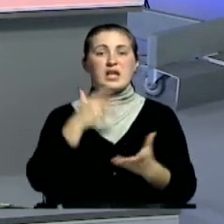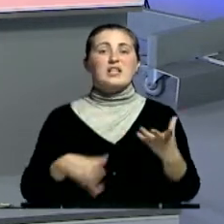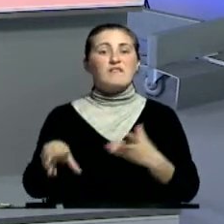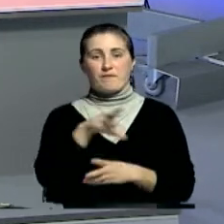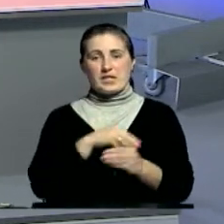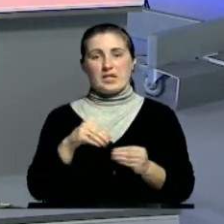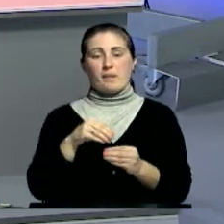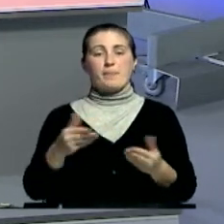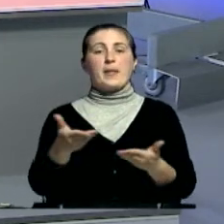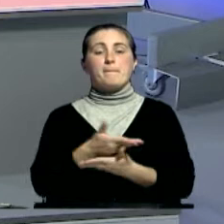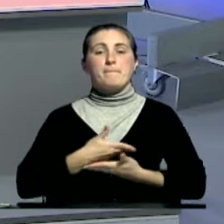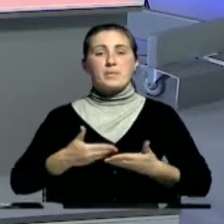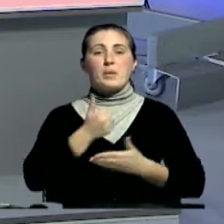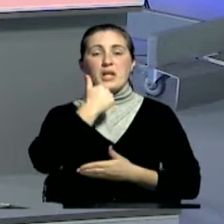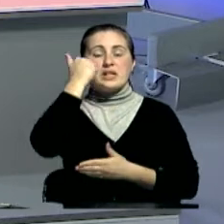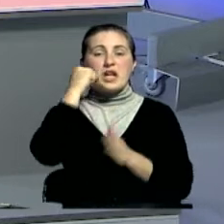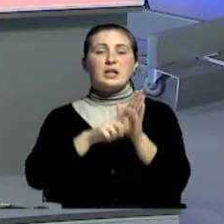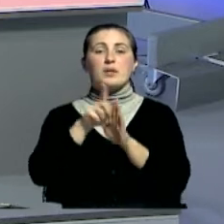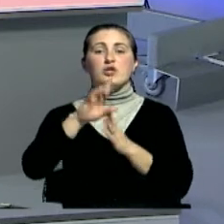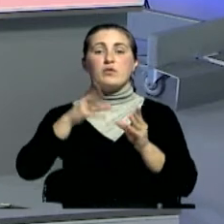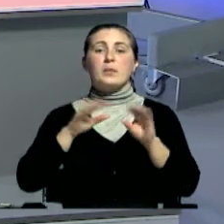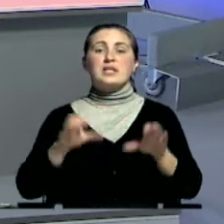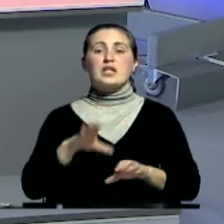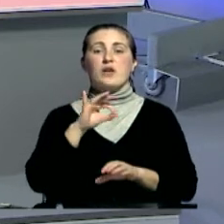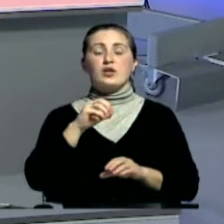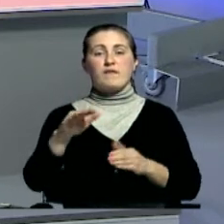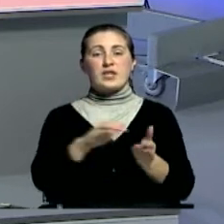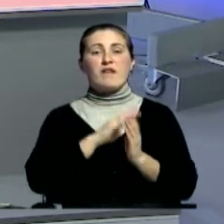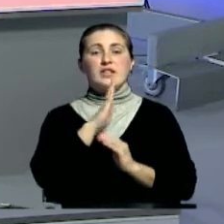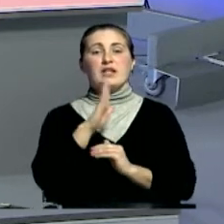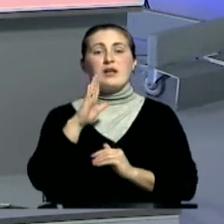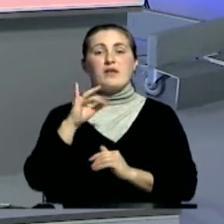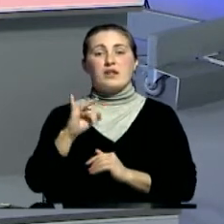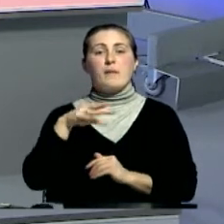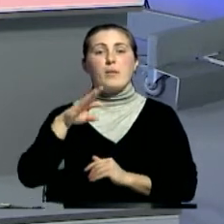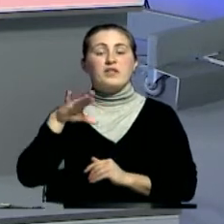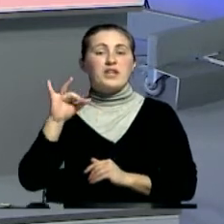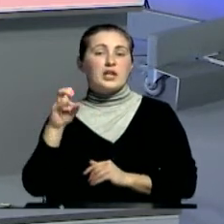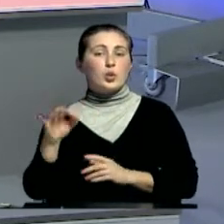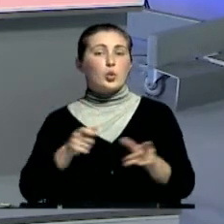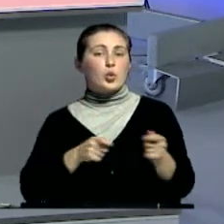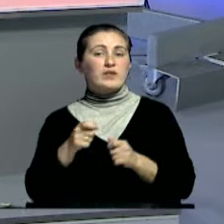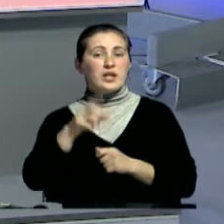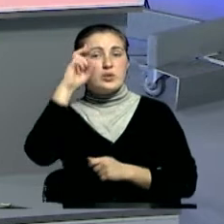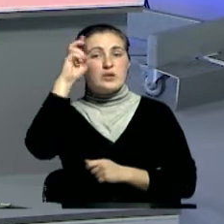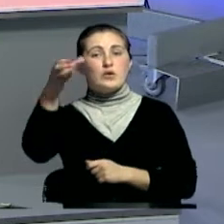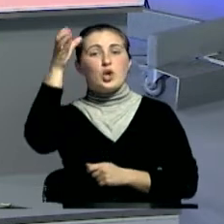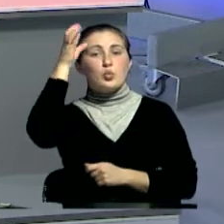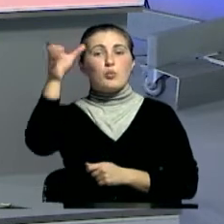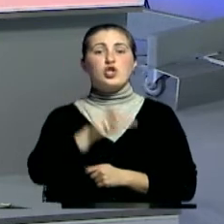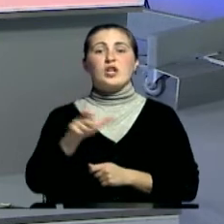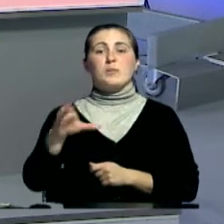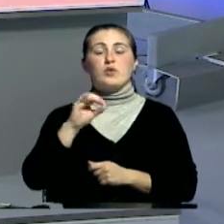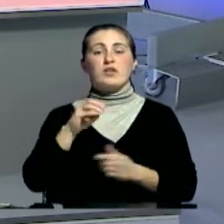мы благодарны прежде всего председателю Совета Федерации Валентине Ивановне Матвиенко, руководителю Государственной Думы, членам